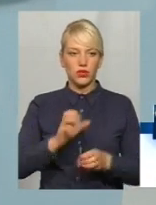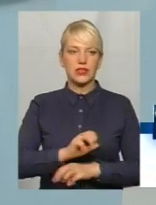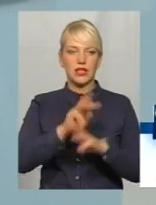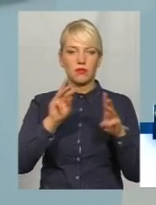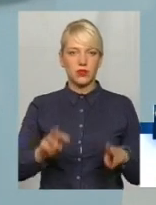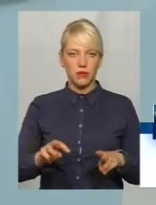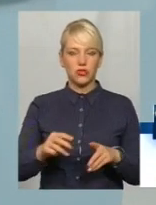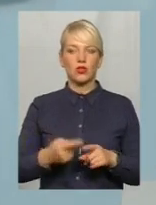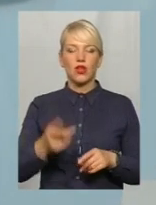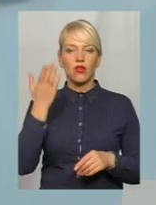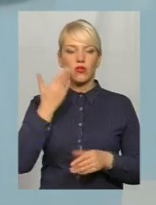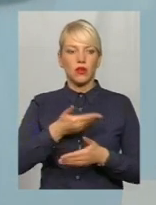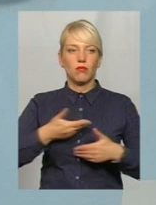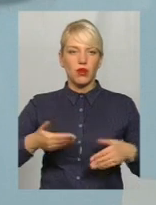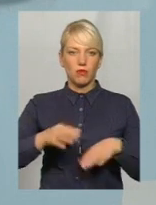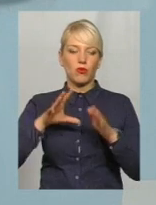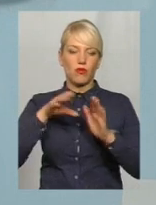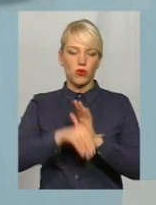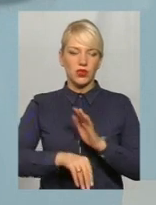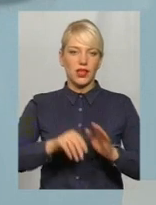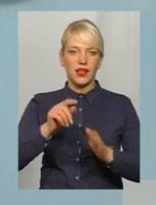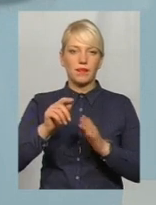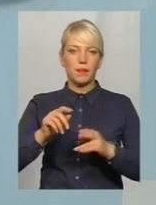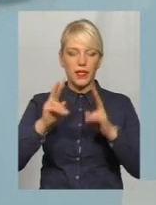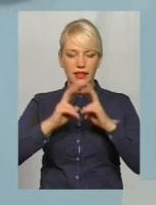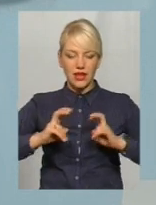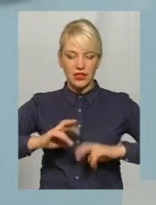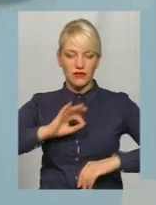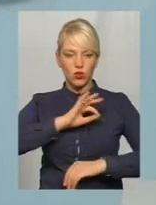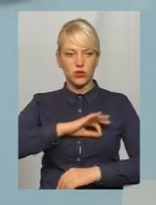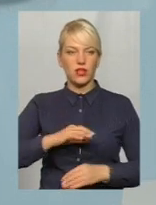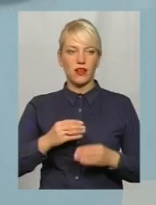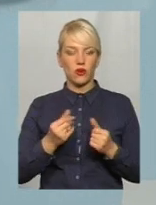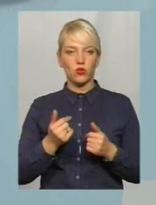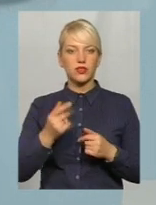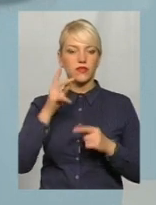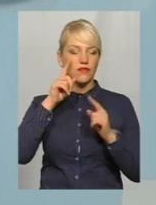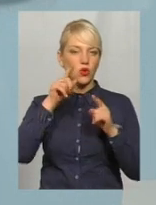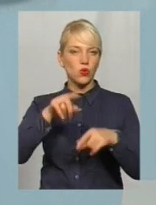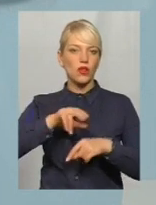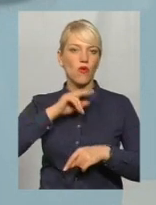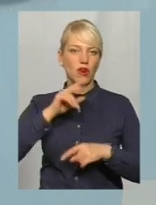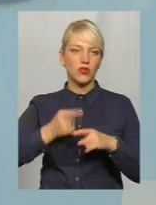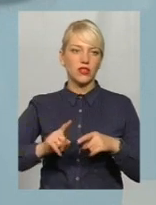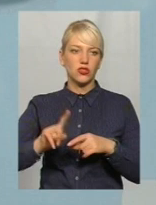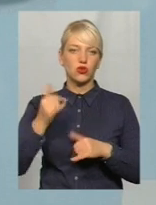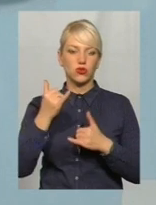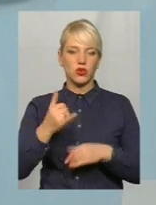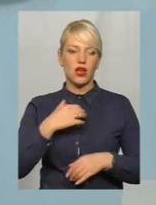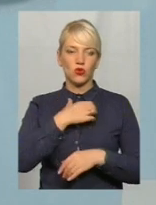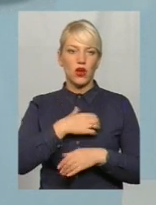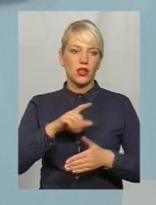забезпечено. Коли ми проводили аналіз використання коштів, звернули увагу на те, що сьогодні актуальне